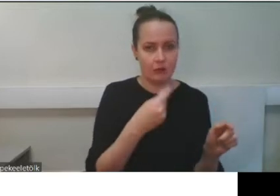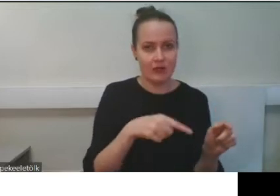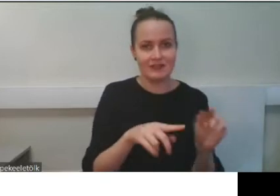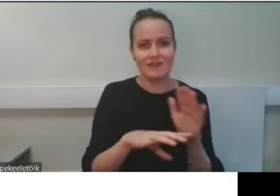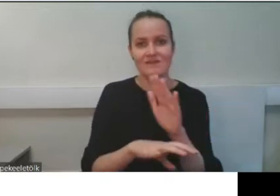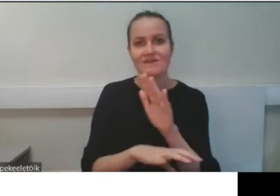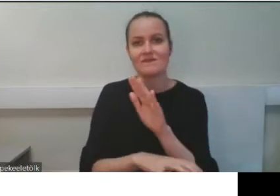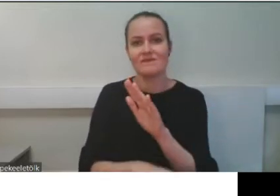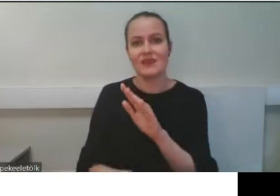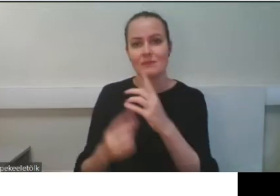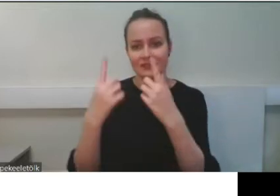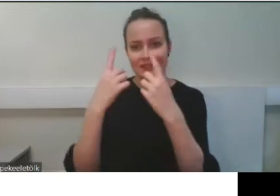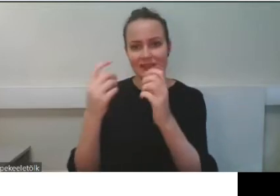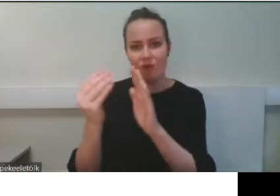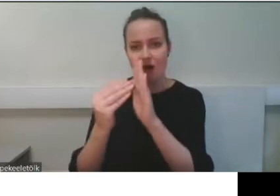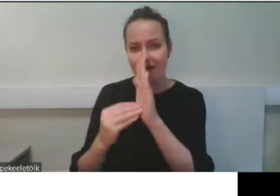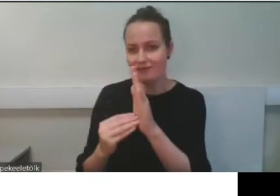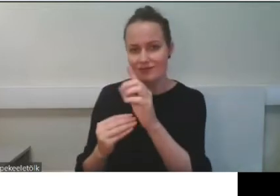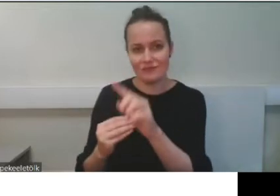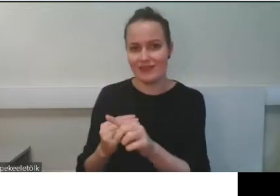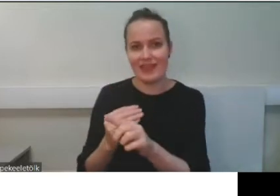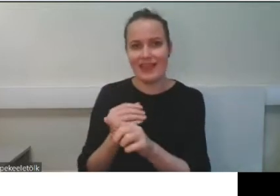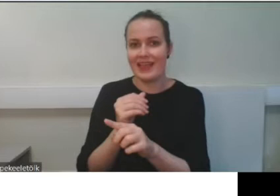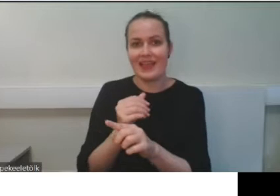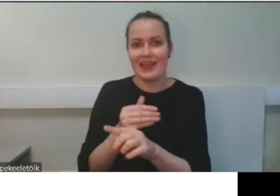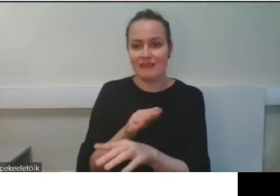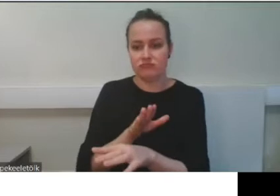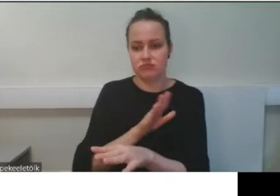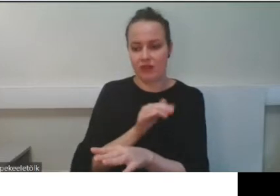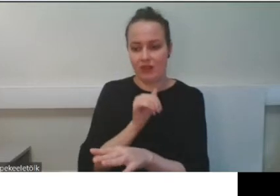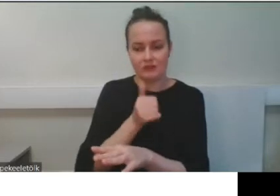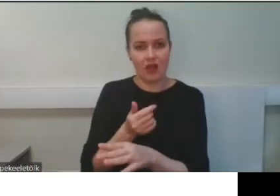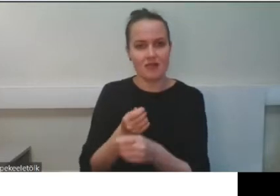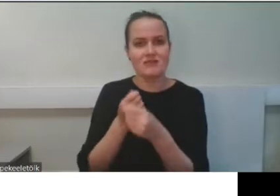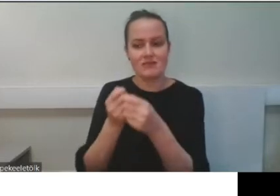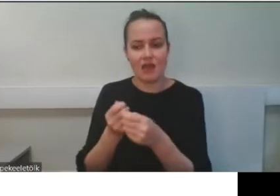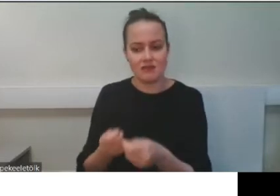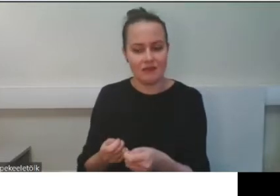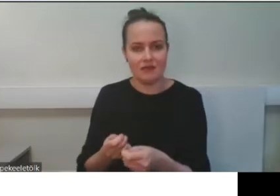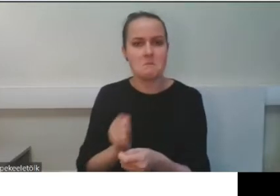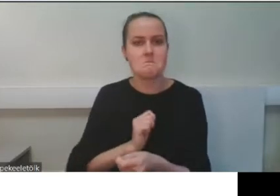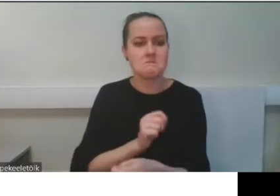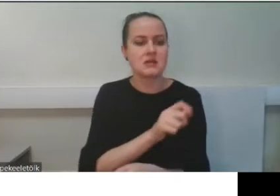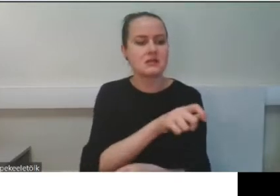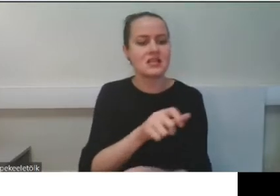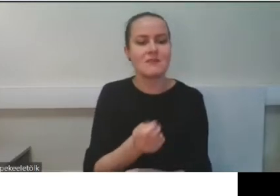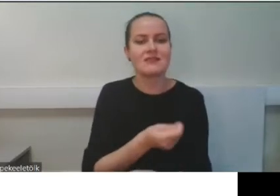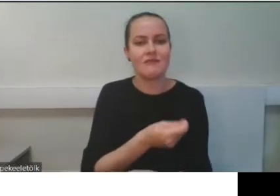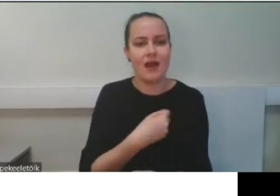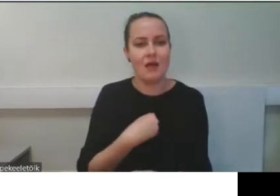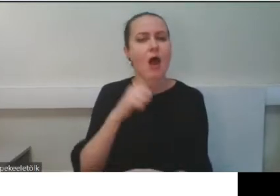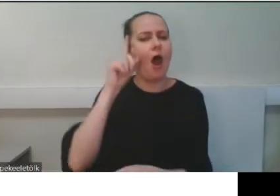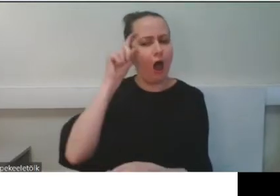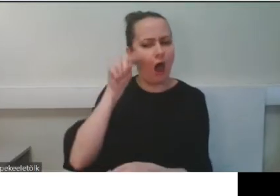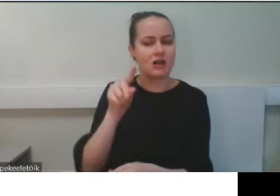eeldada, et nende inimeste arv ja hulk tervikuna ühiskonnas on siis tõesti ka väga väike, aga